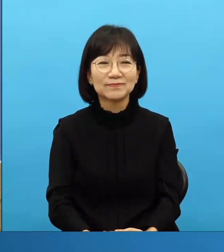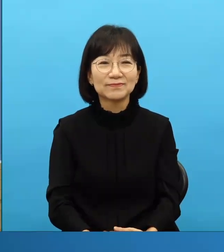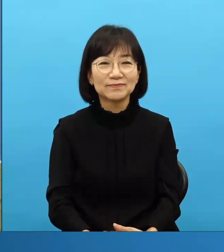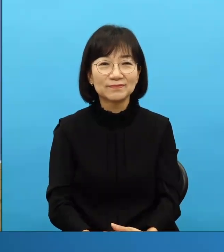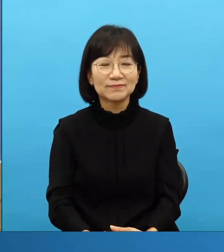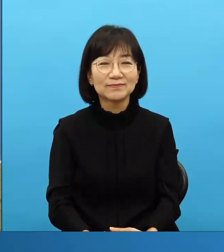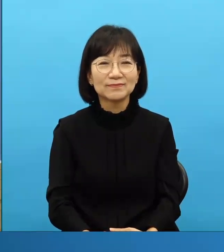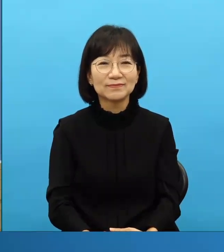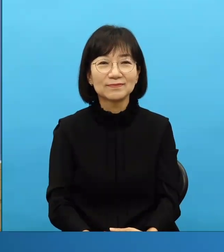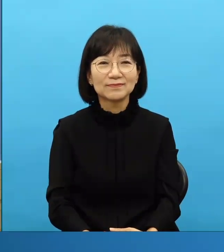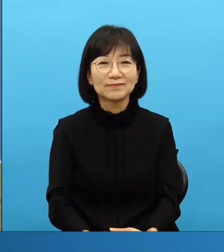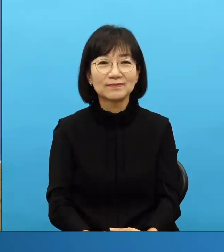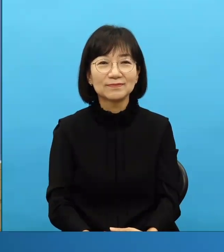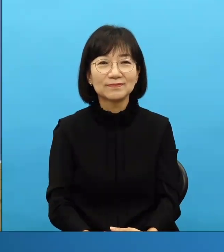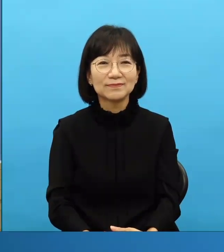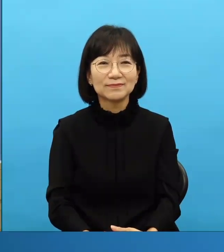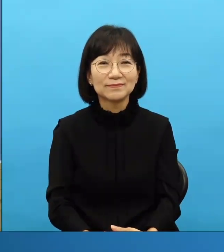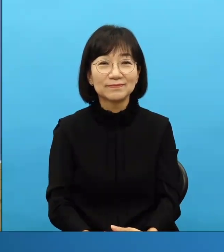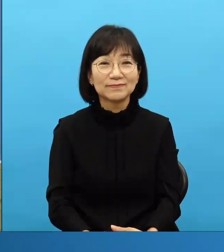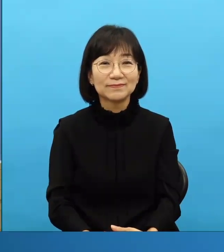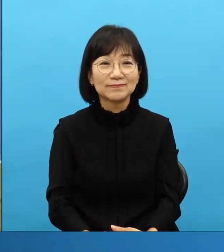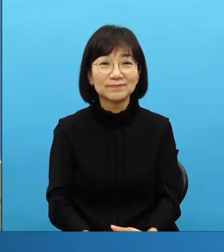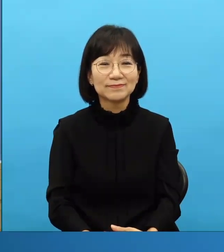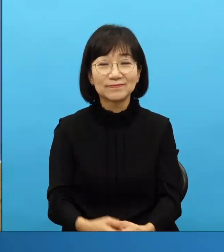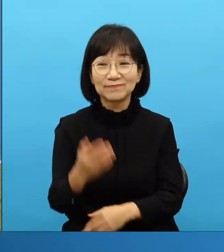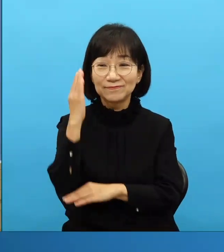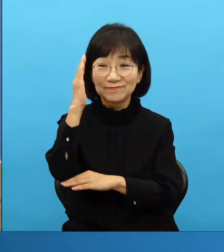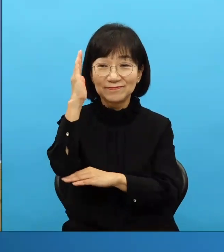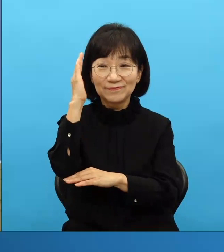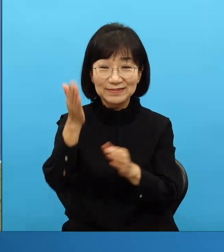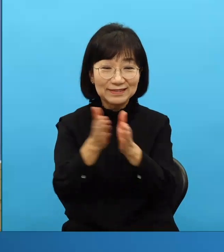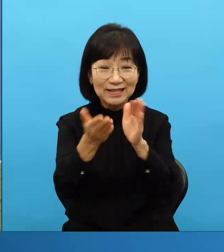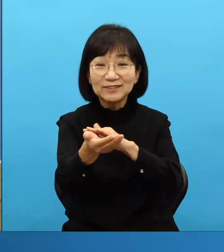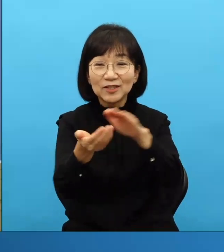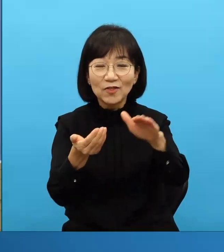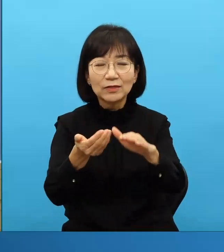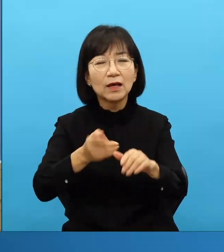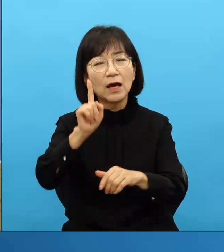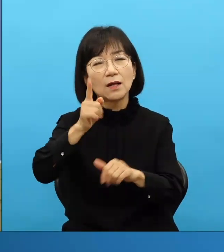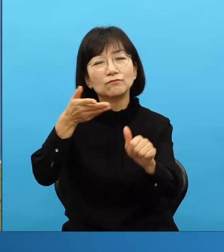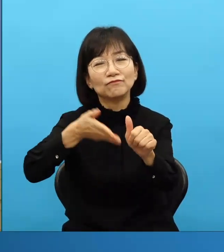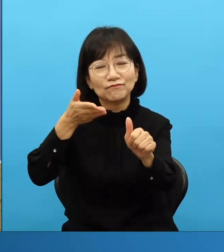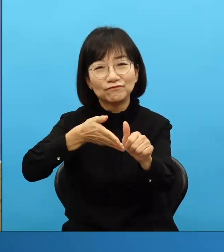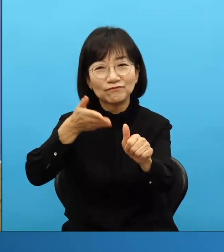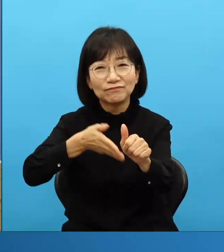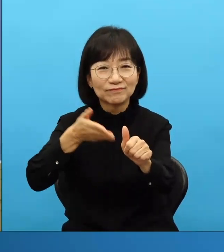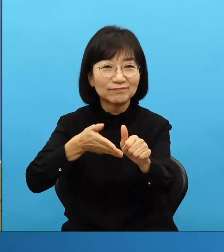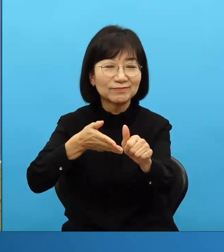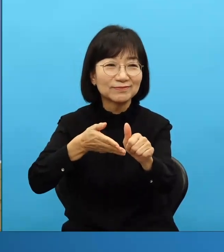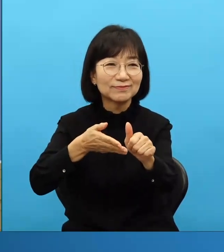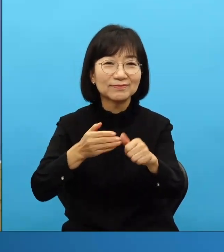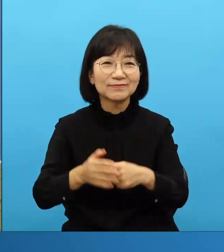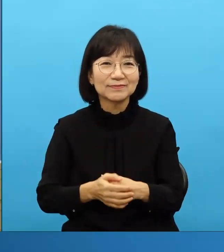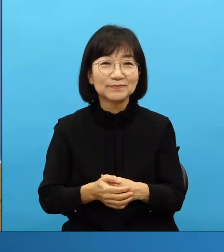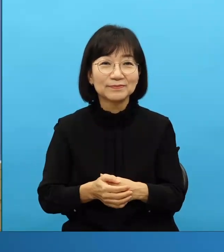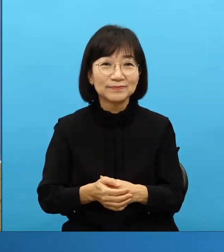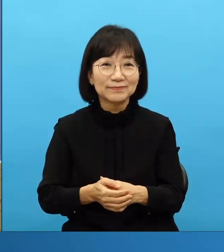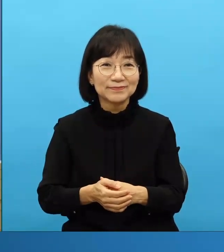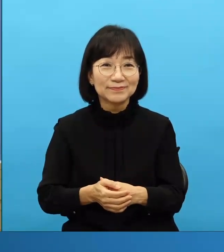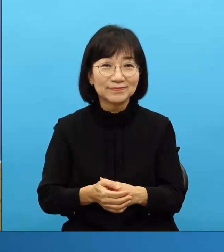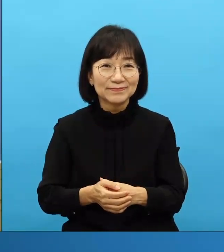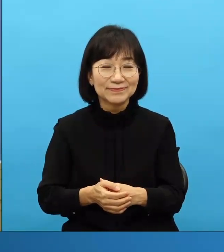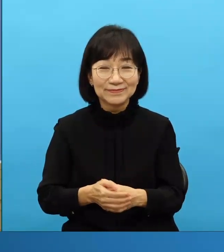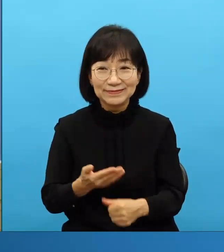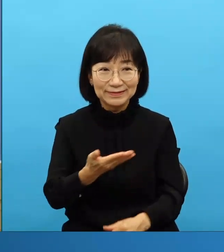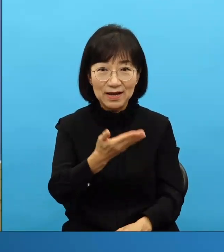and we thank you so much for that. 말씀을 시작하기 전에 부탁을 하나 좀 드리도록 하겠습니다. And before I start my sermon, I want to give you a request. 여러분의 눈빛을 조금